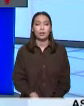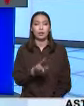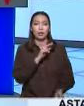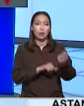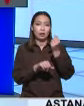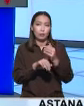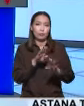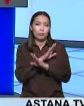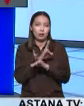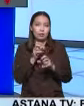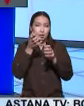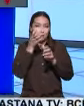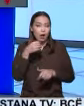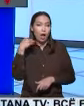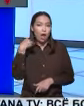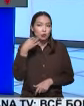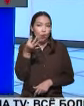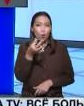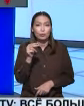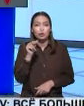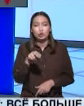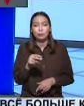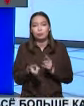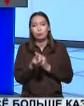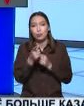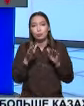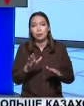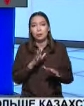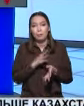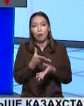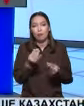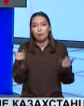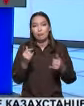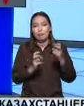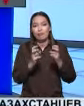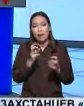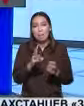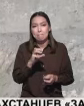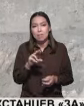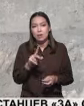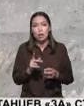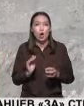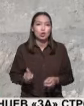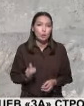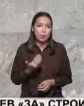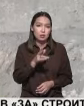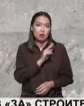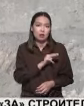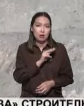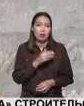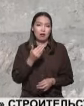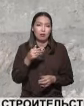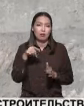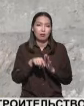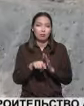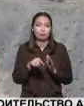Рабочий погиб на шахте в Актюбинской области. ЧП произошло на обогатительной фабрике медной компании. Во время работ на дробильщика шахты обвалилась